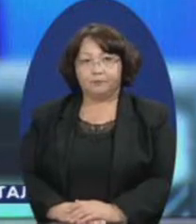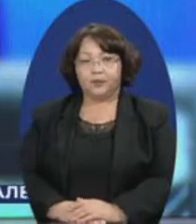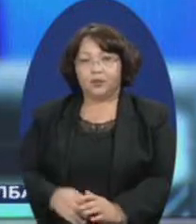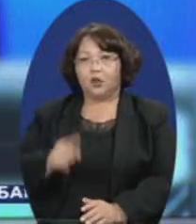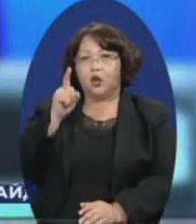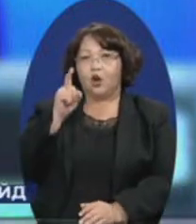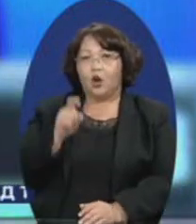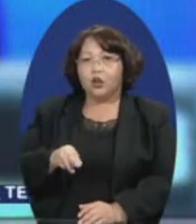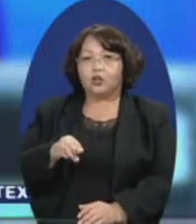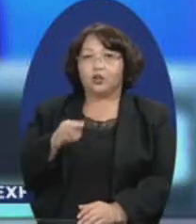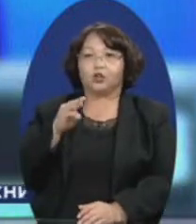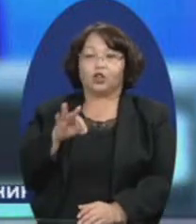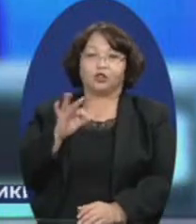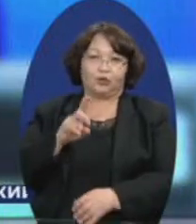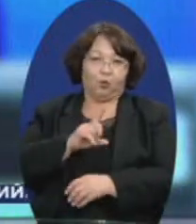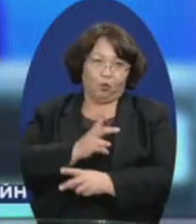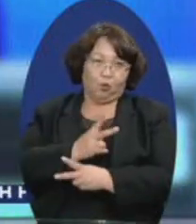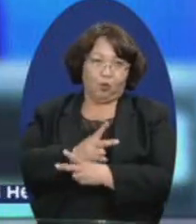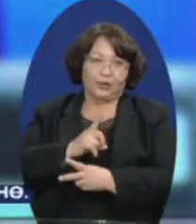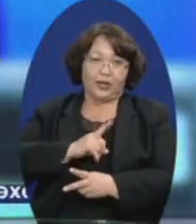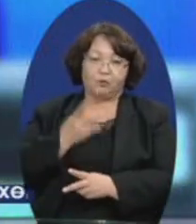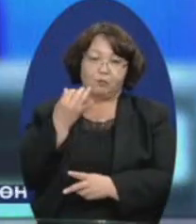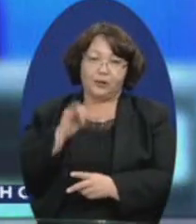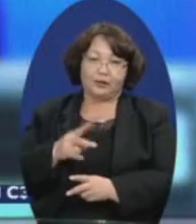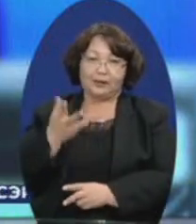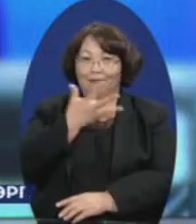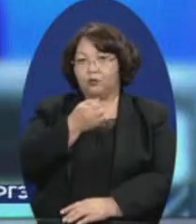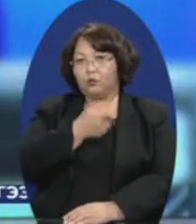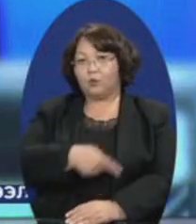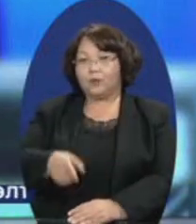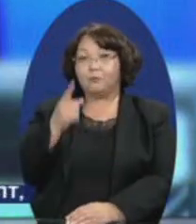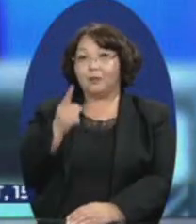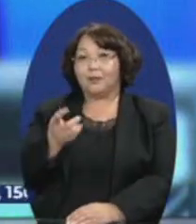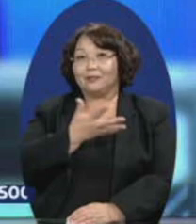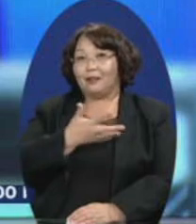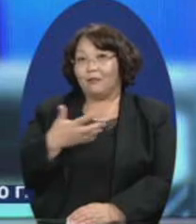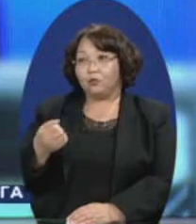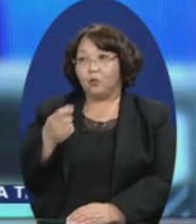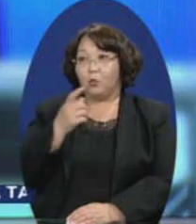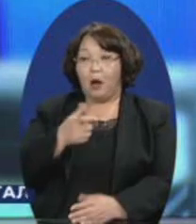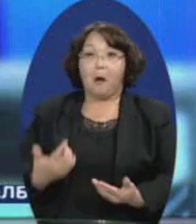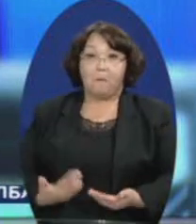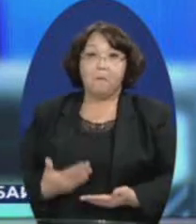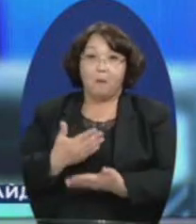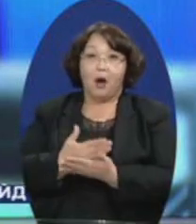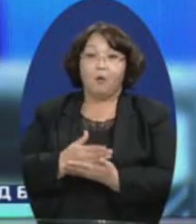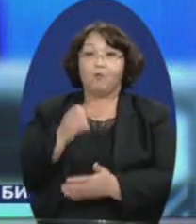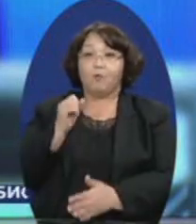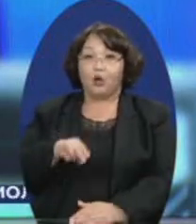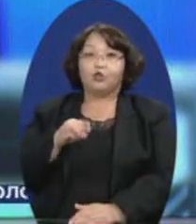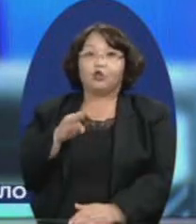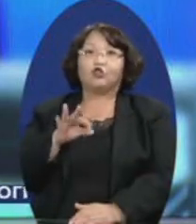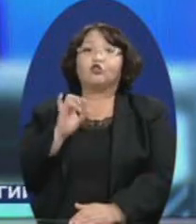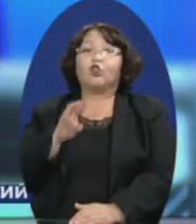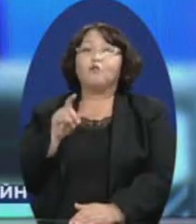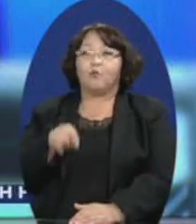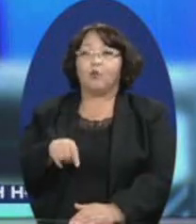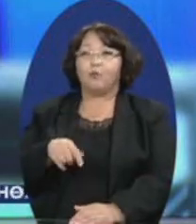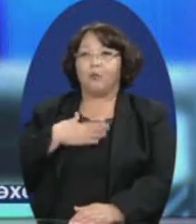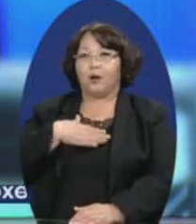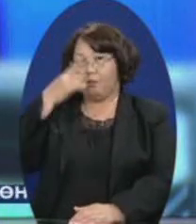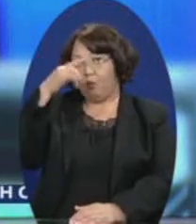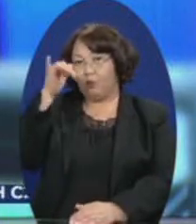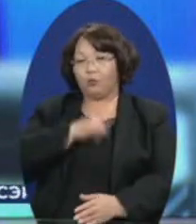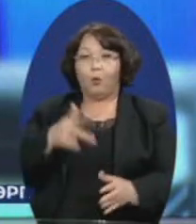За тосгоны эрх зүйн байдлын тухай хуульд 500-аас 1500 оршинс өгчлээс суурин газрыг тосгон гэж үзнэ гэж заасан байдаг. За харин манай улсад 3000-аас дээш хүнтэй